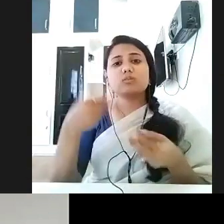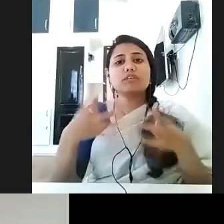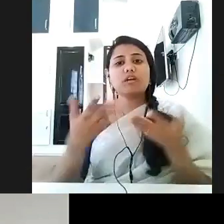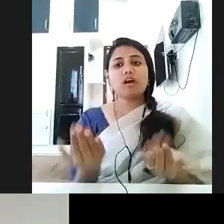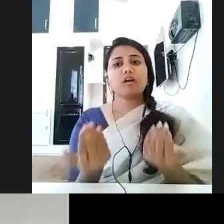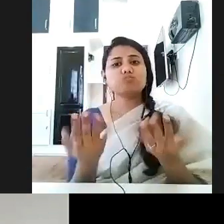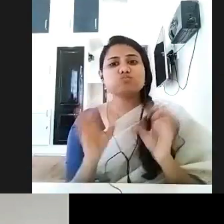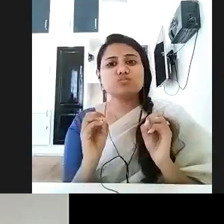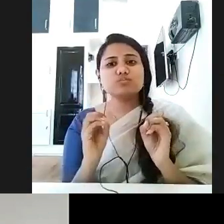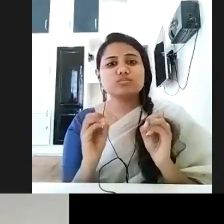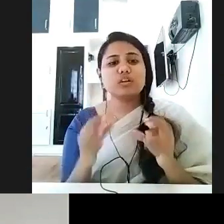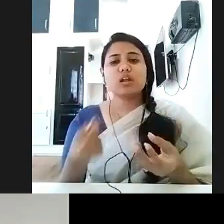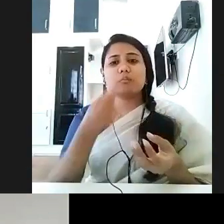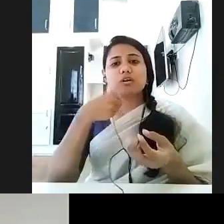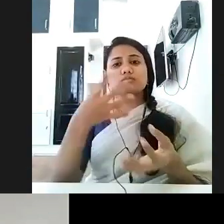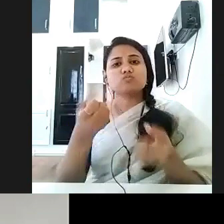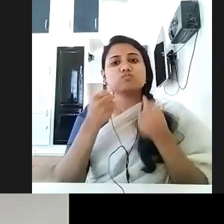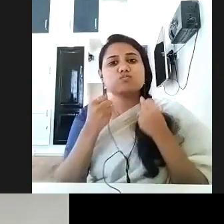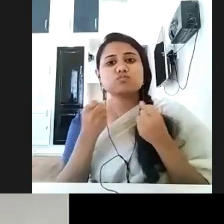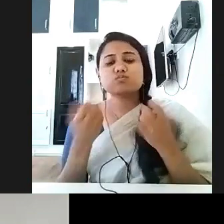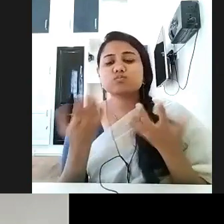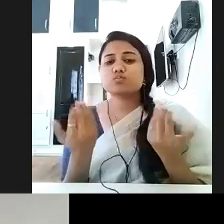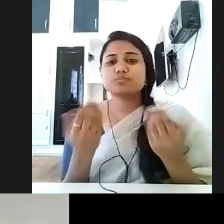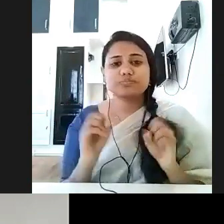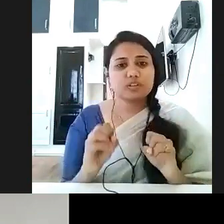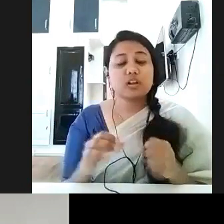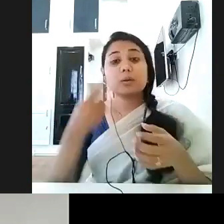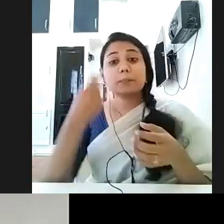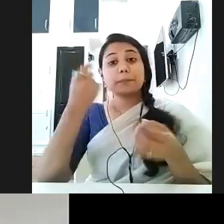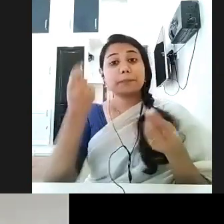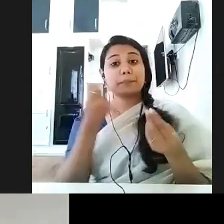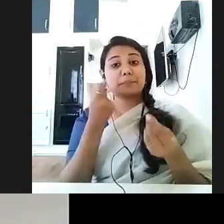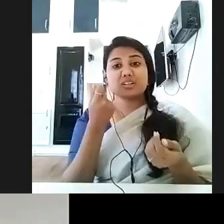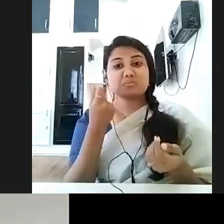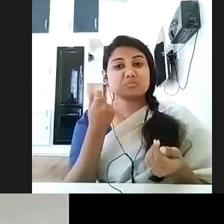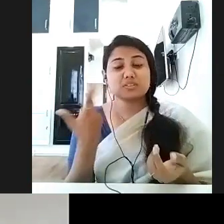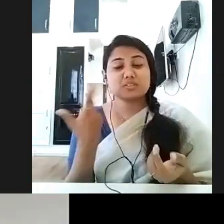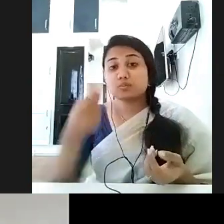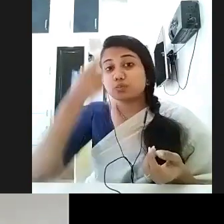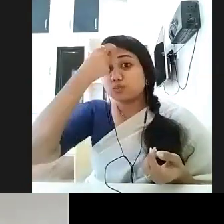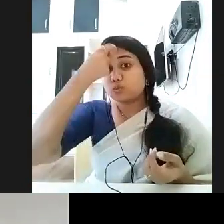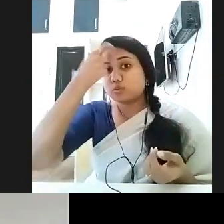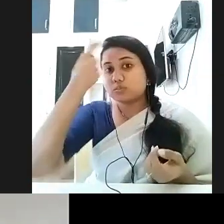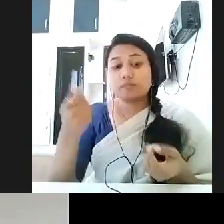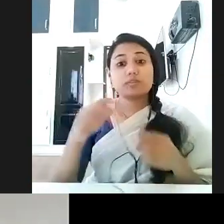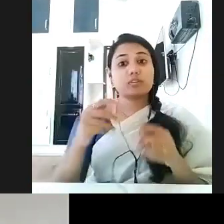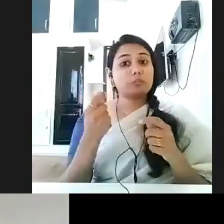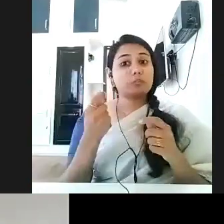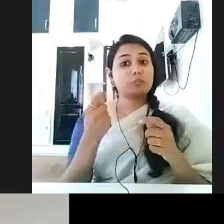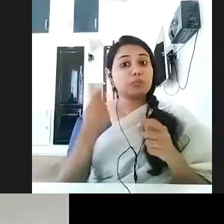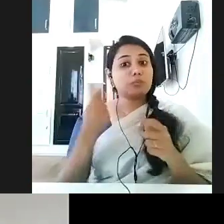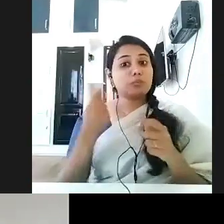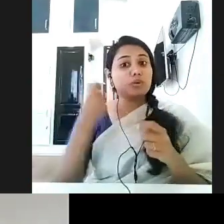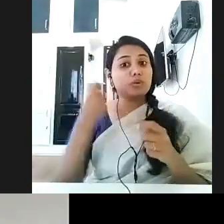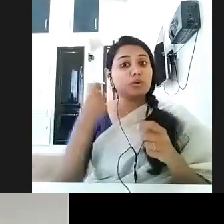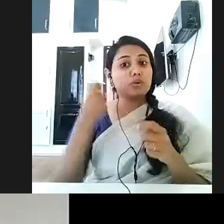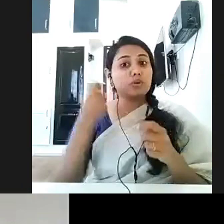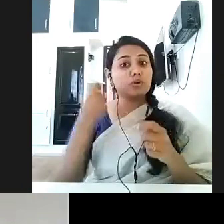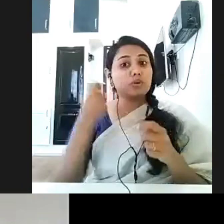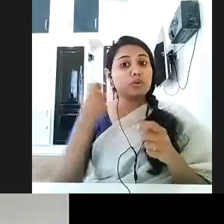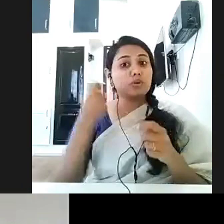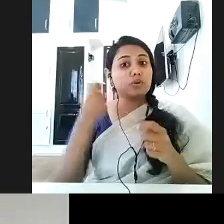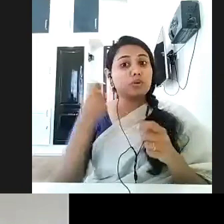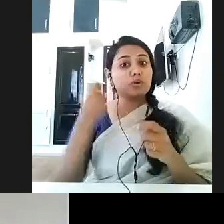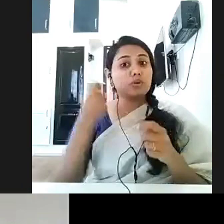വലിയൊരു പ്രോബ്ലം ആയിട്ട് മുന്നോട്ട് നിൽക്കുന്നത്. മെയിൻ ആയിട്ട് റിസ്റ്റിപ്ലാമിന്റെ കോസ്റ്റ് വരുന്നത് ഇറ്റ് ഇസ് എക്സ്പെൻസീവ്. 10 lakhs തൊട്ട് 60 lakhs പെർ ഇയർ എന്ന് വരുമ്പോൾ ത്രൂ